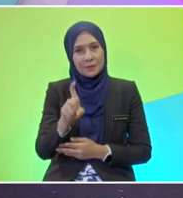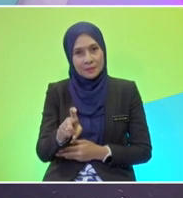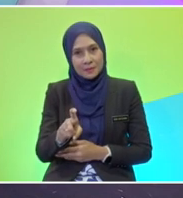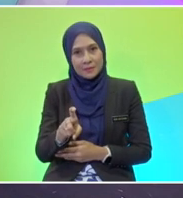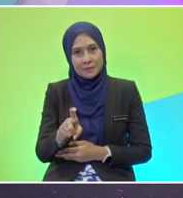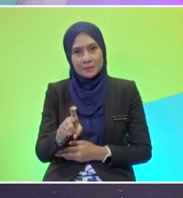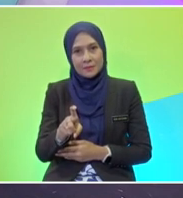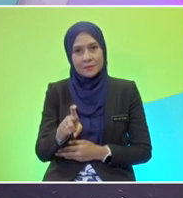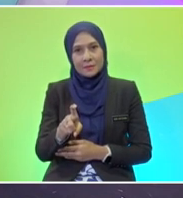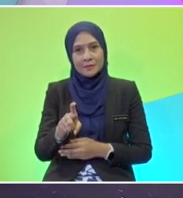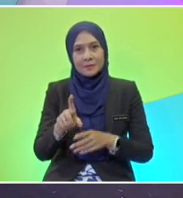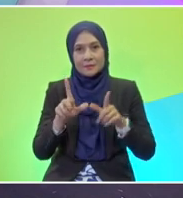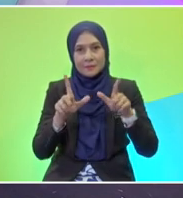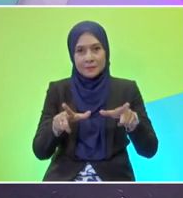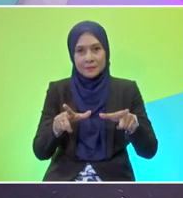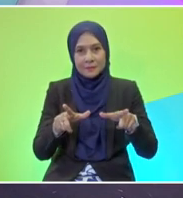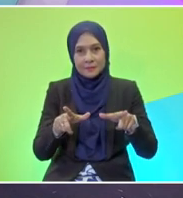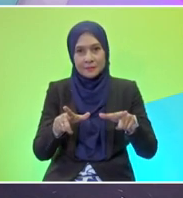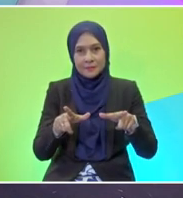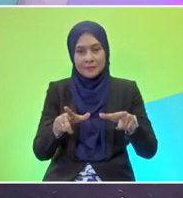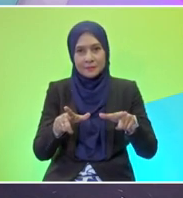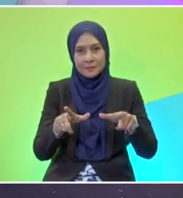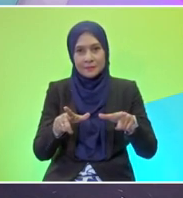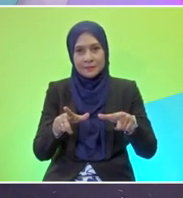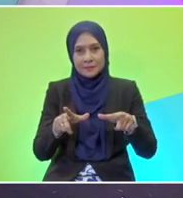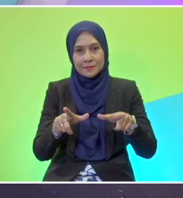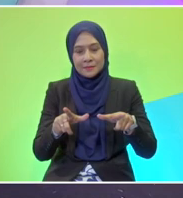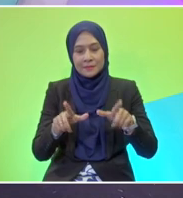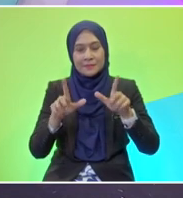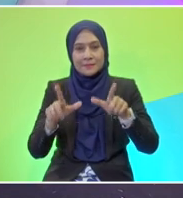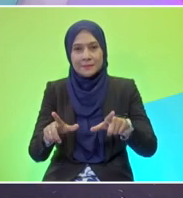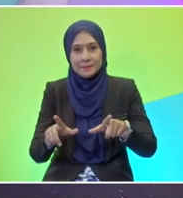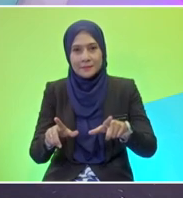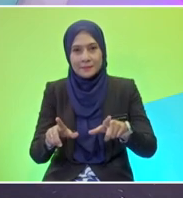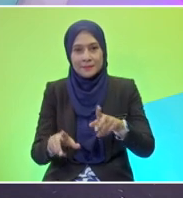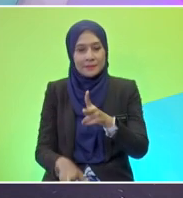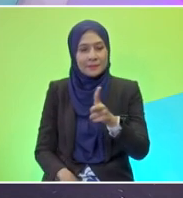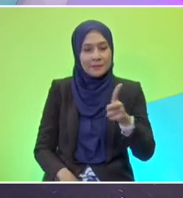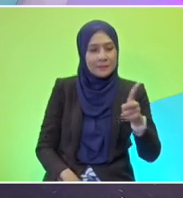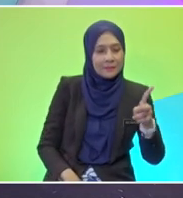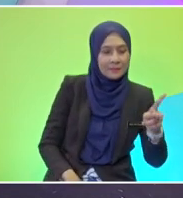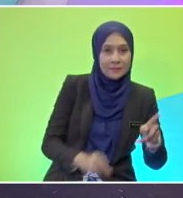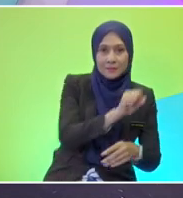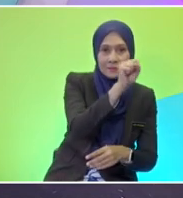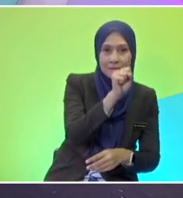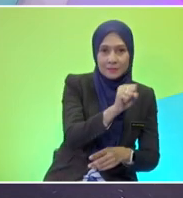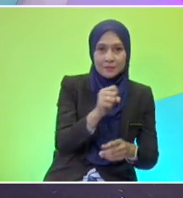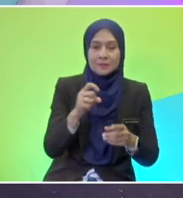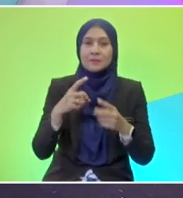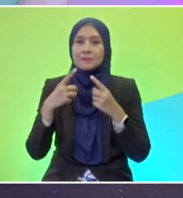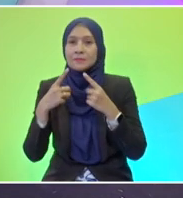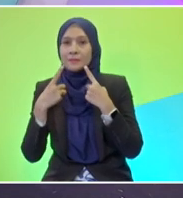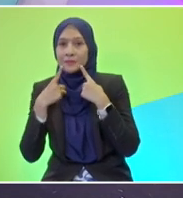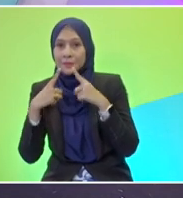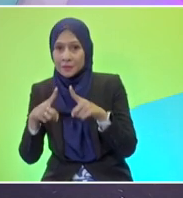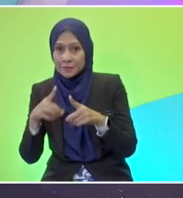sebelah kiri sama dengan. Ya, sebelah kiri, betul. Mm-hmm. Sebelah sama dengan. Okey,